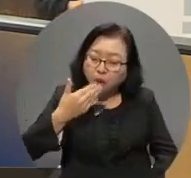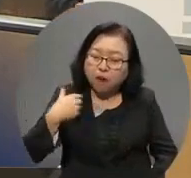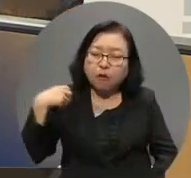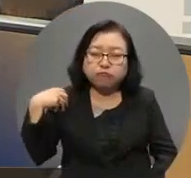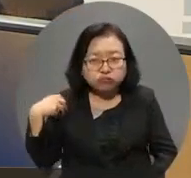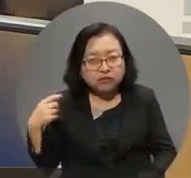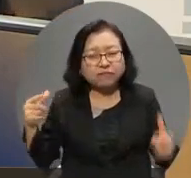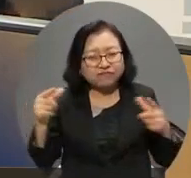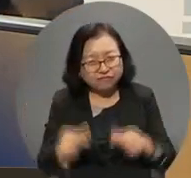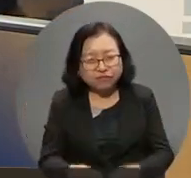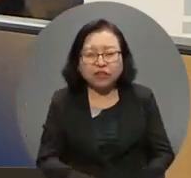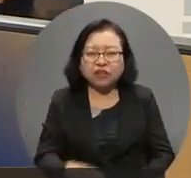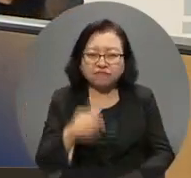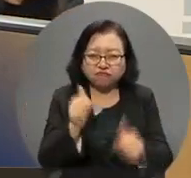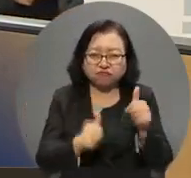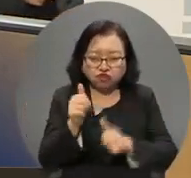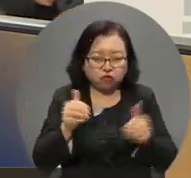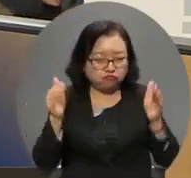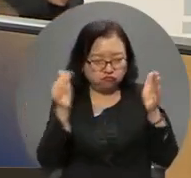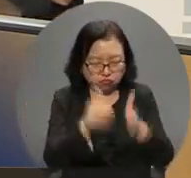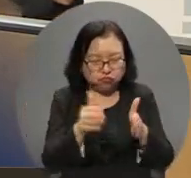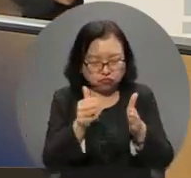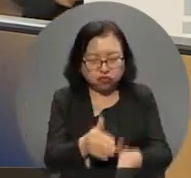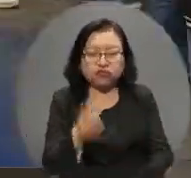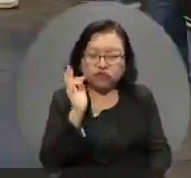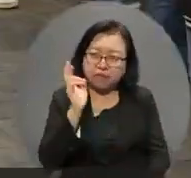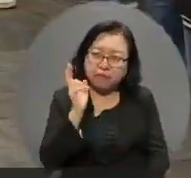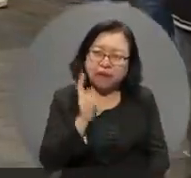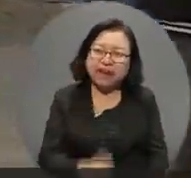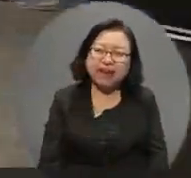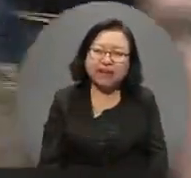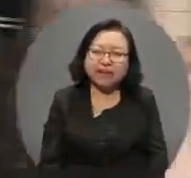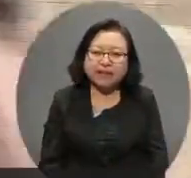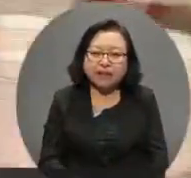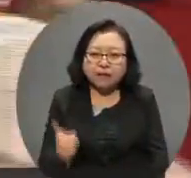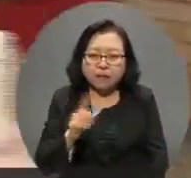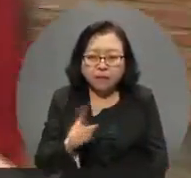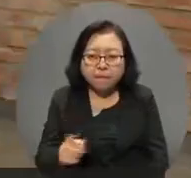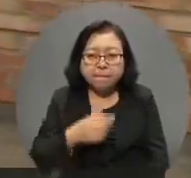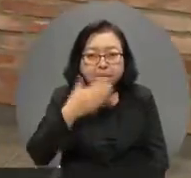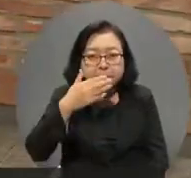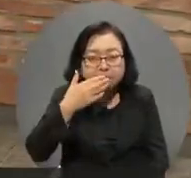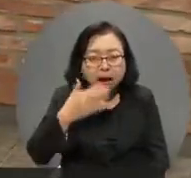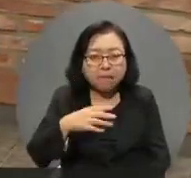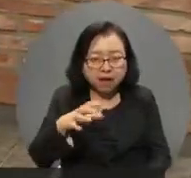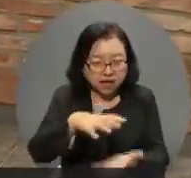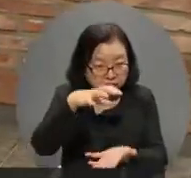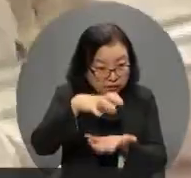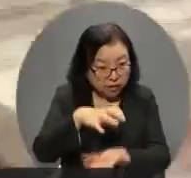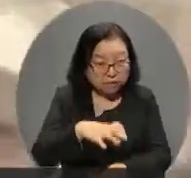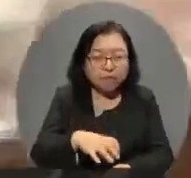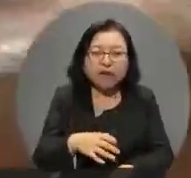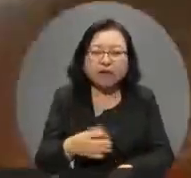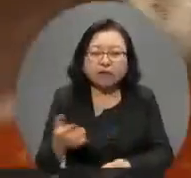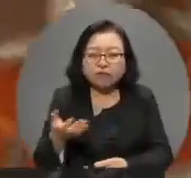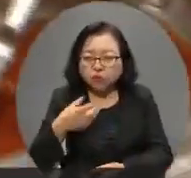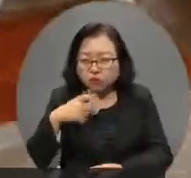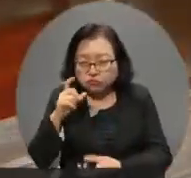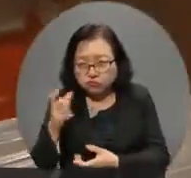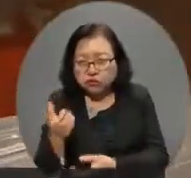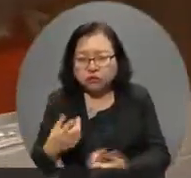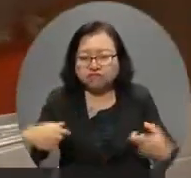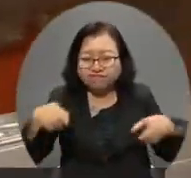되고 시험에도 잘 집중할 수 있을 것 같아서. 덮밥 한 그릇에 국과 반찬까지 균형 잡힌 식단으로